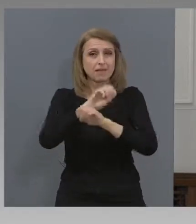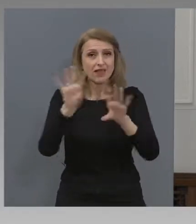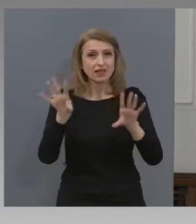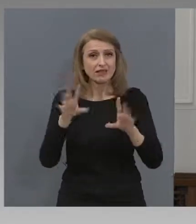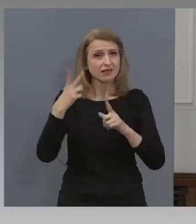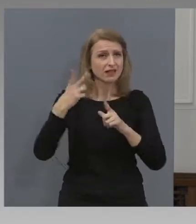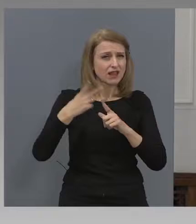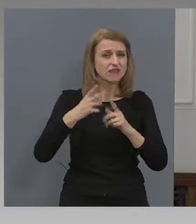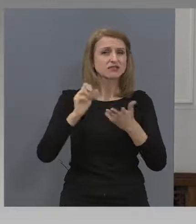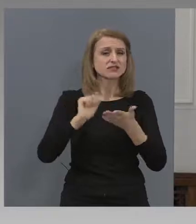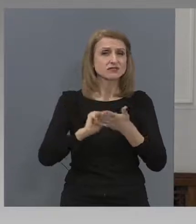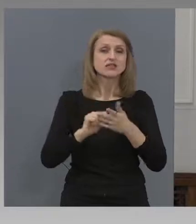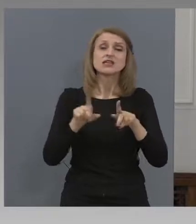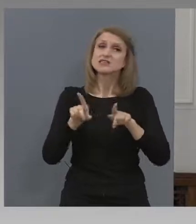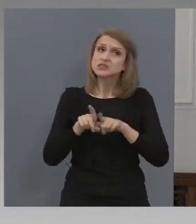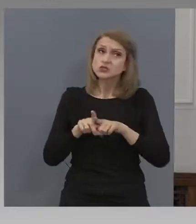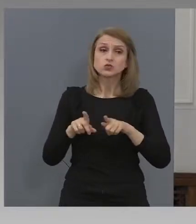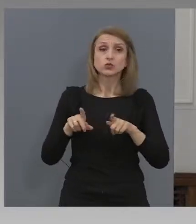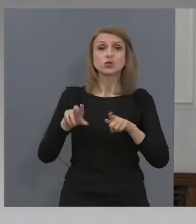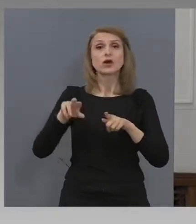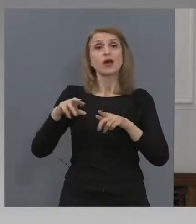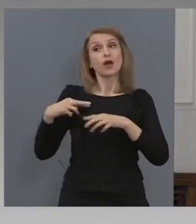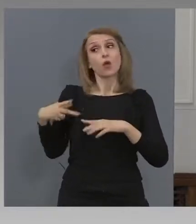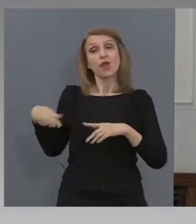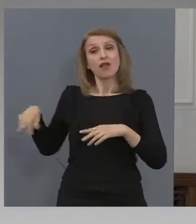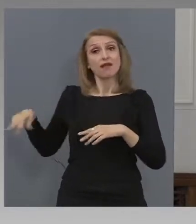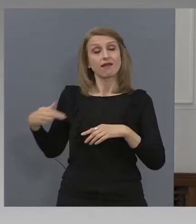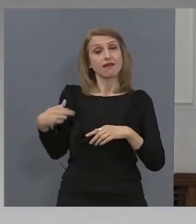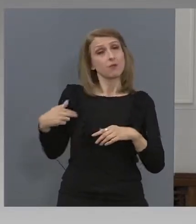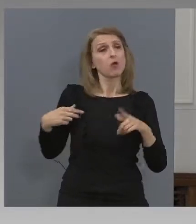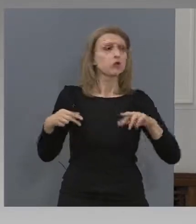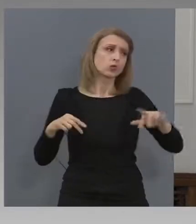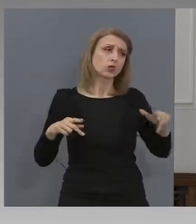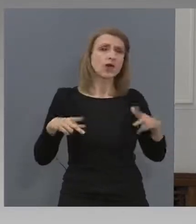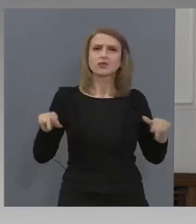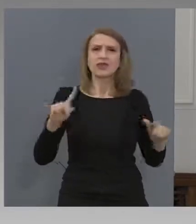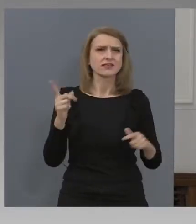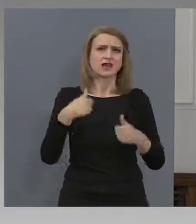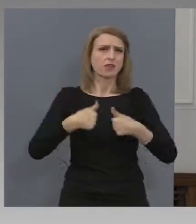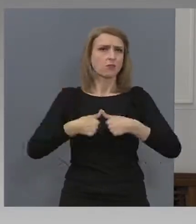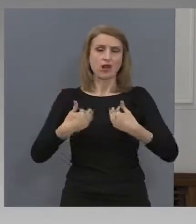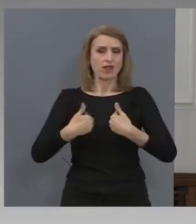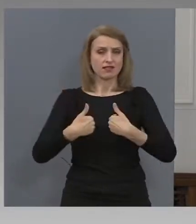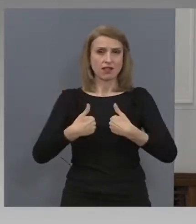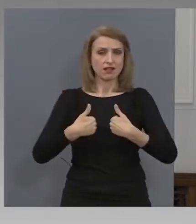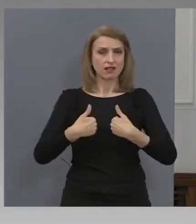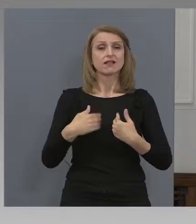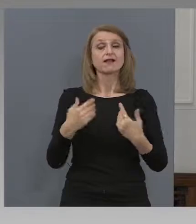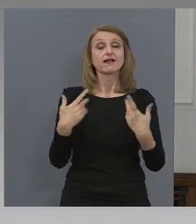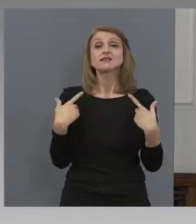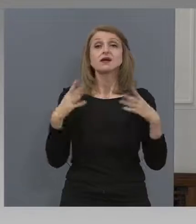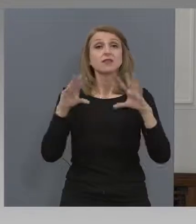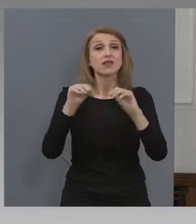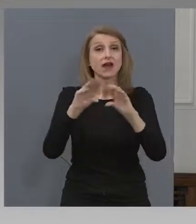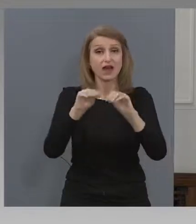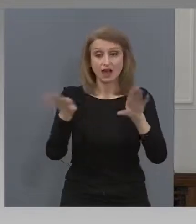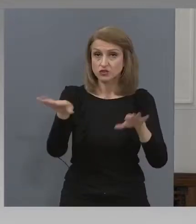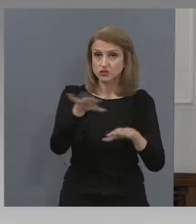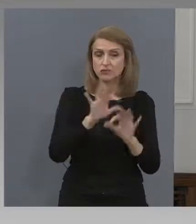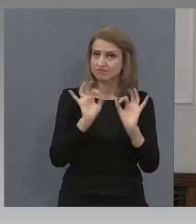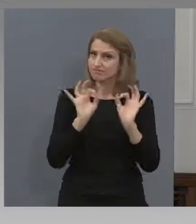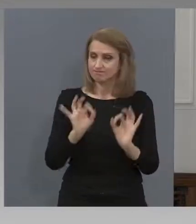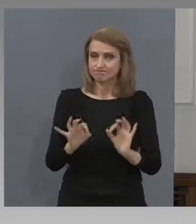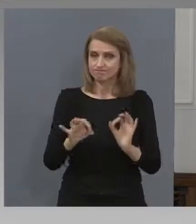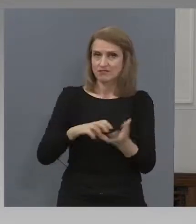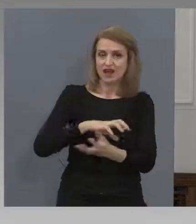на колегите от другите търговски вериги, не само от Lidl, е, че в кризисна